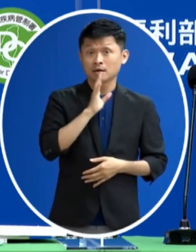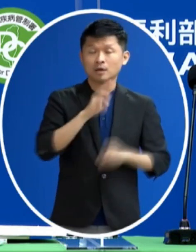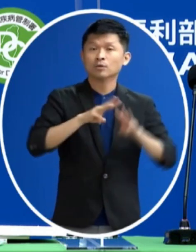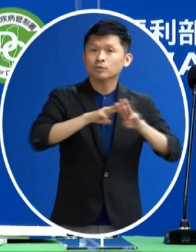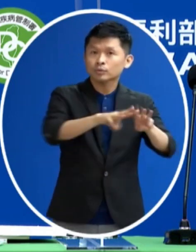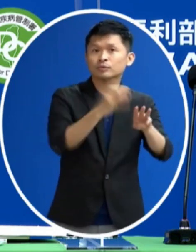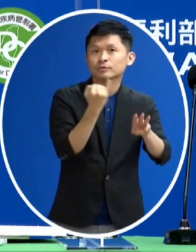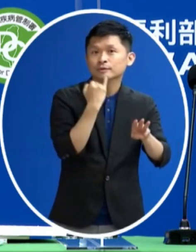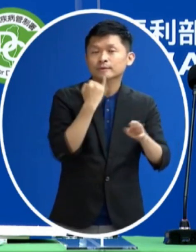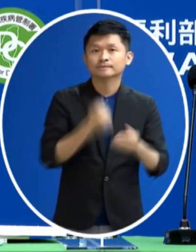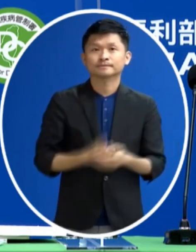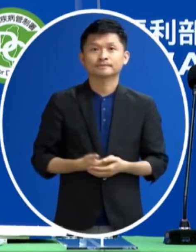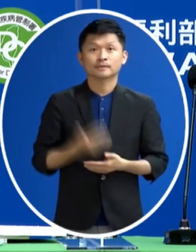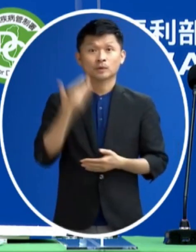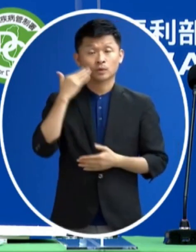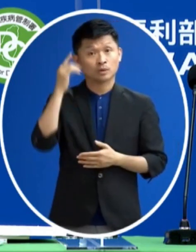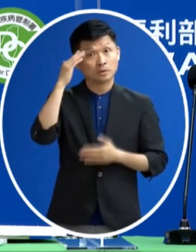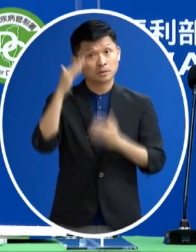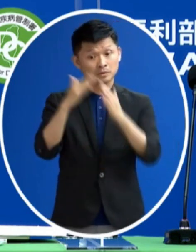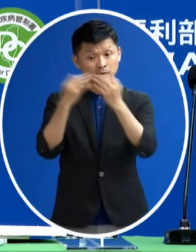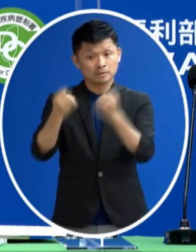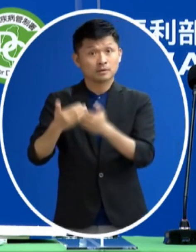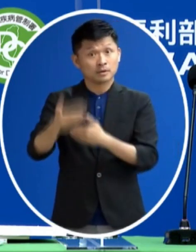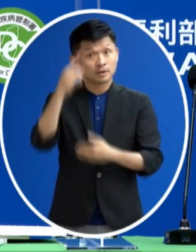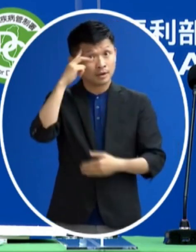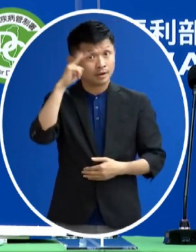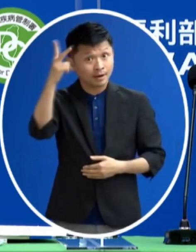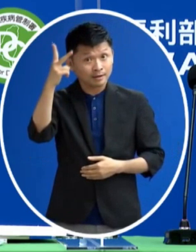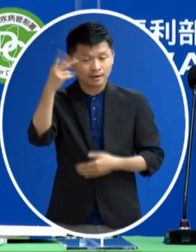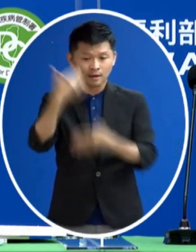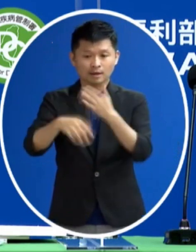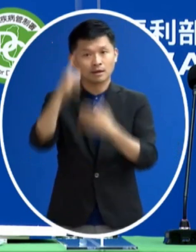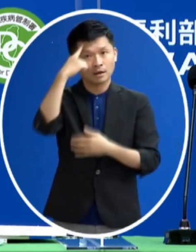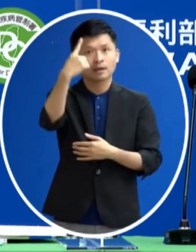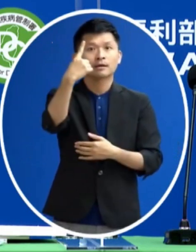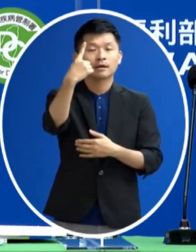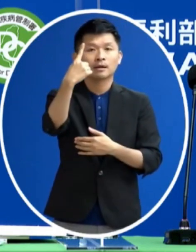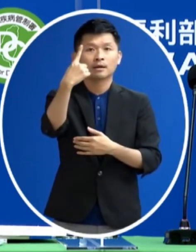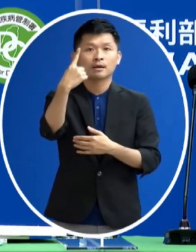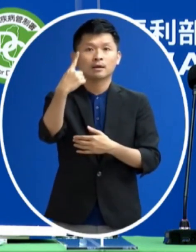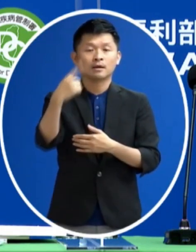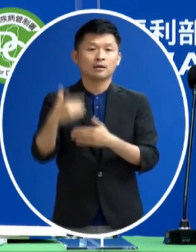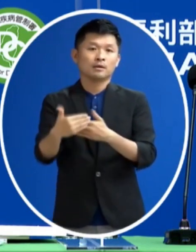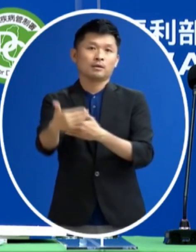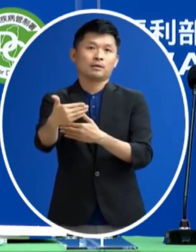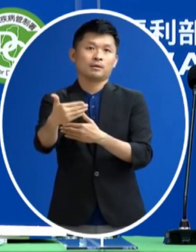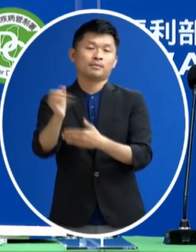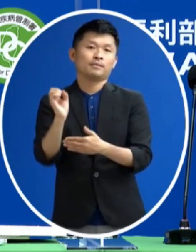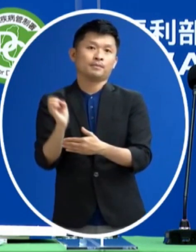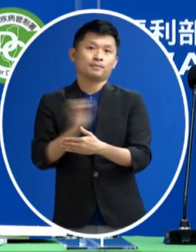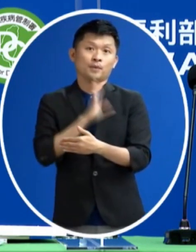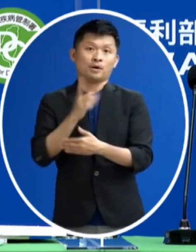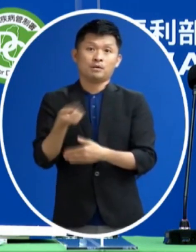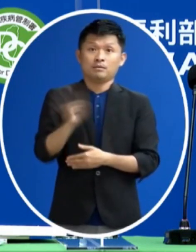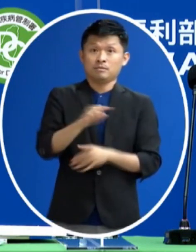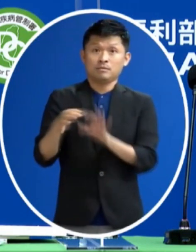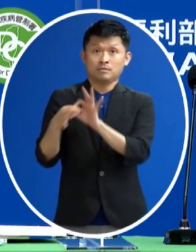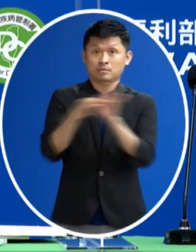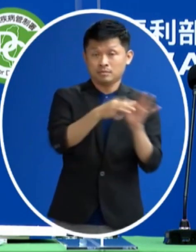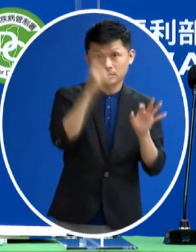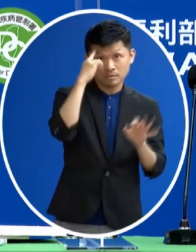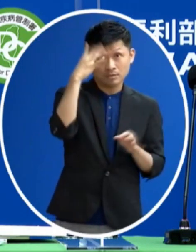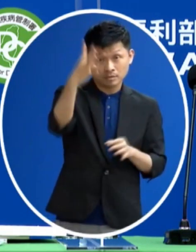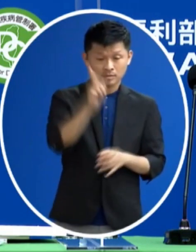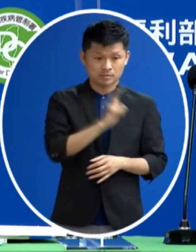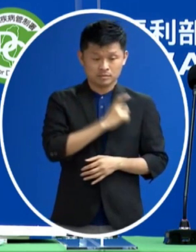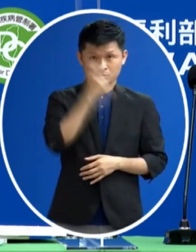门。那如果是居隔已经2天了，就完成1天，再完成1天的居隔，然后继续4天的